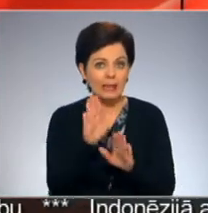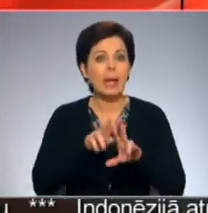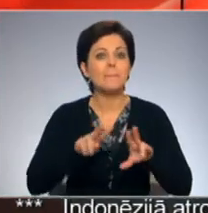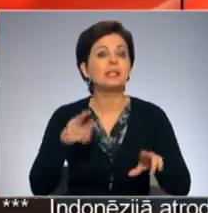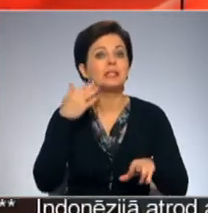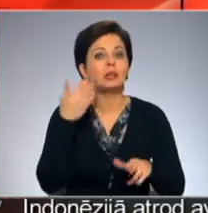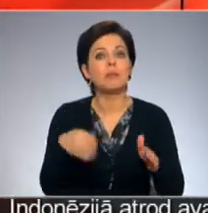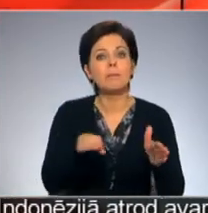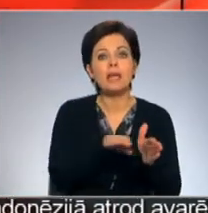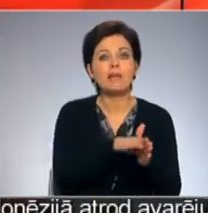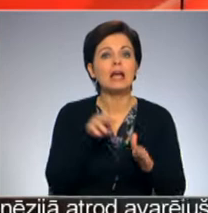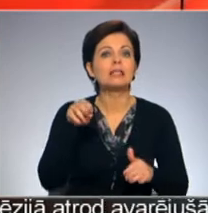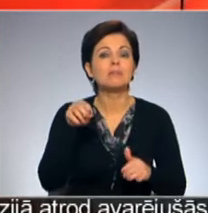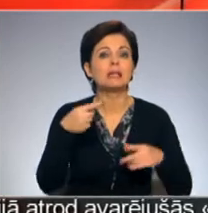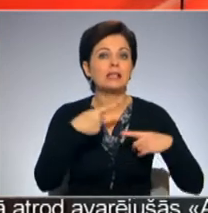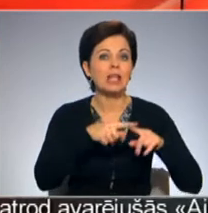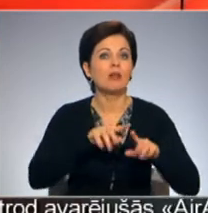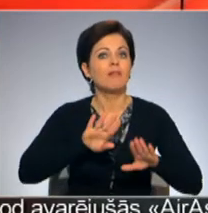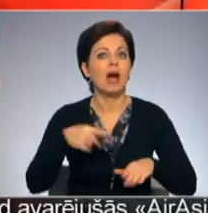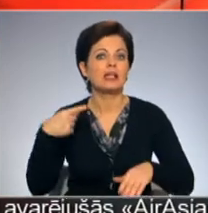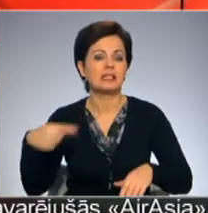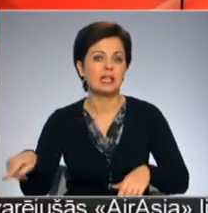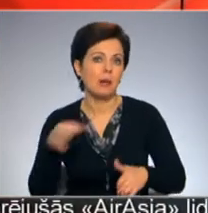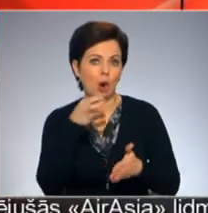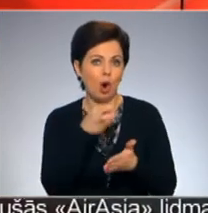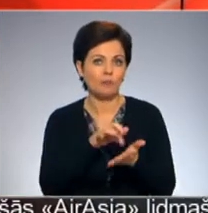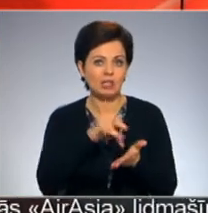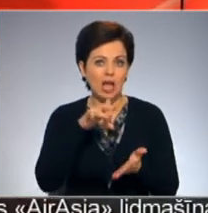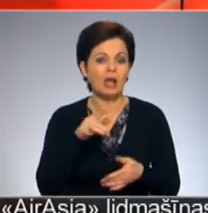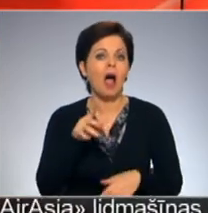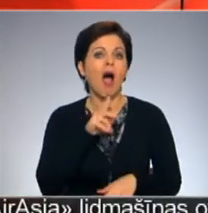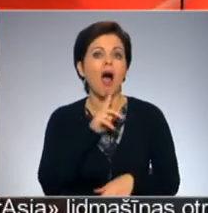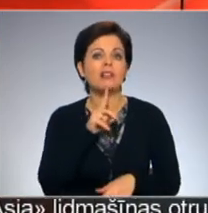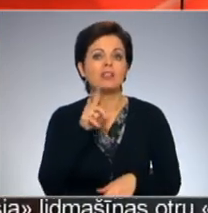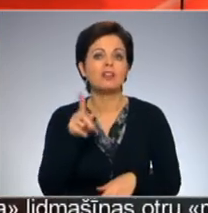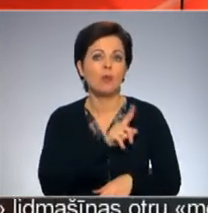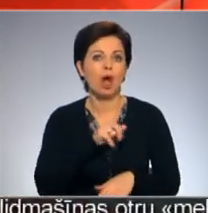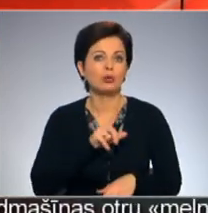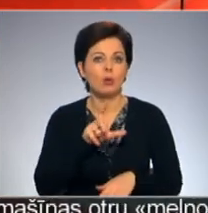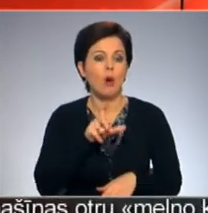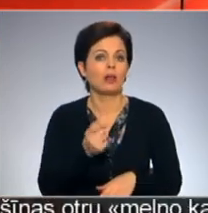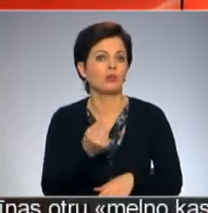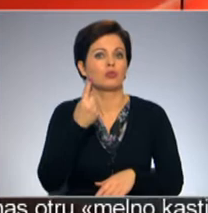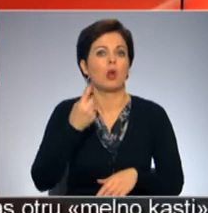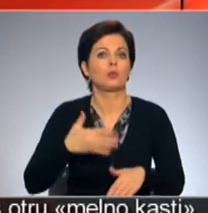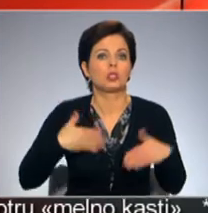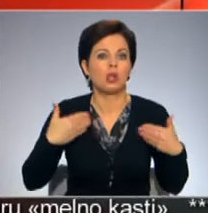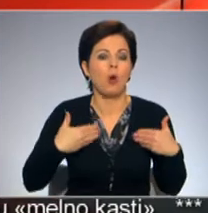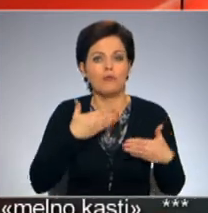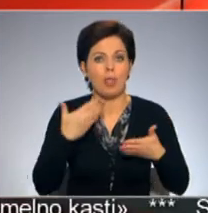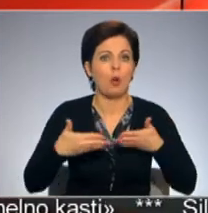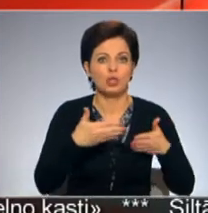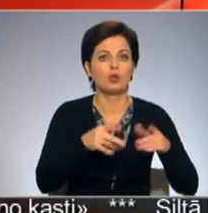pievienot Smiltenes tehnikumam vai kādam citam kompetences centram. Alsviķu arodskolā tas radīs satraukumu, vai tāds nav ceļš uz